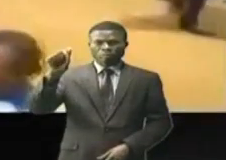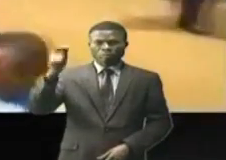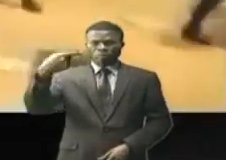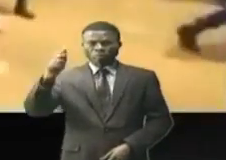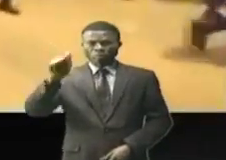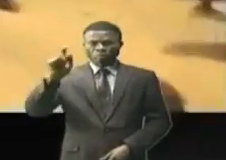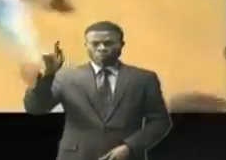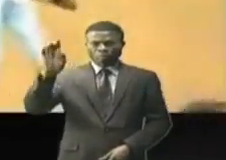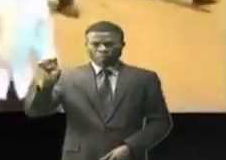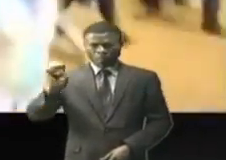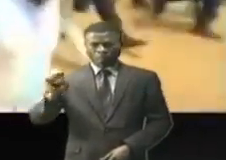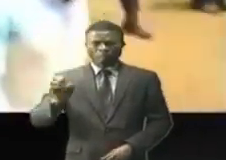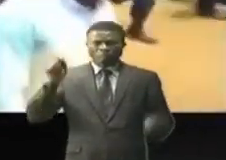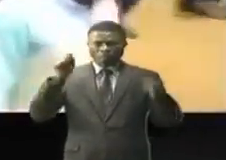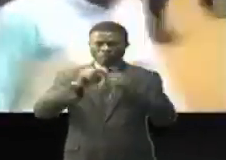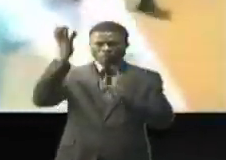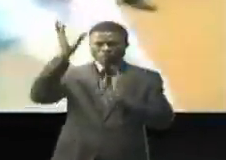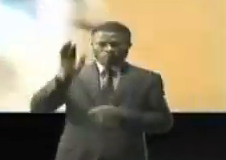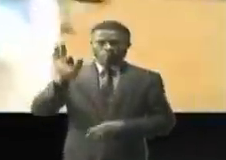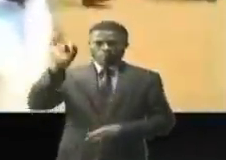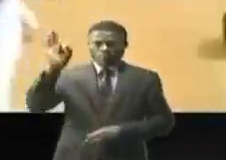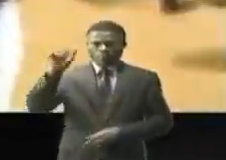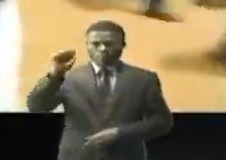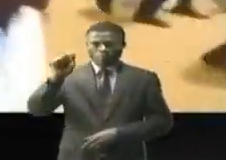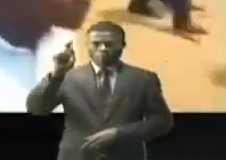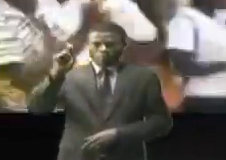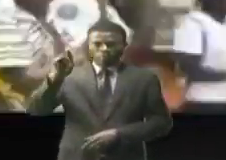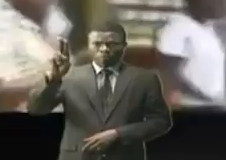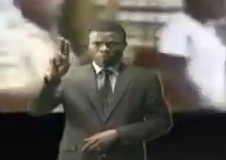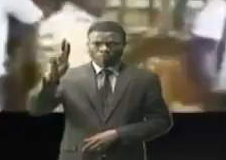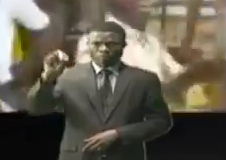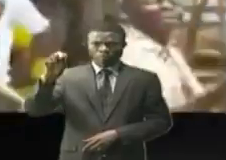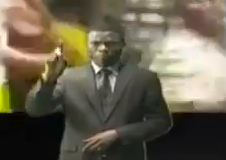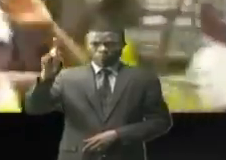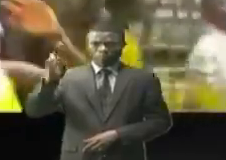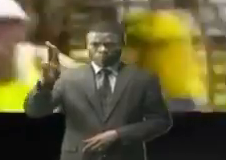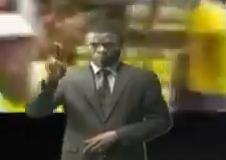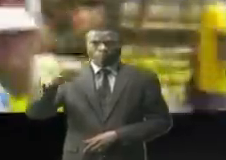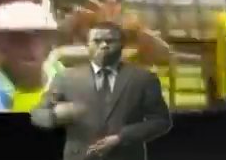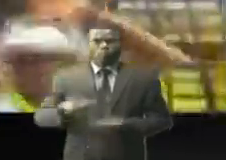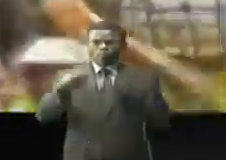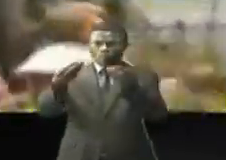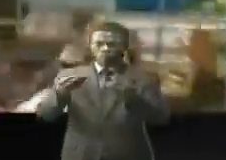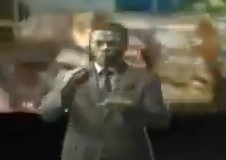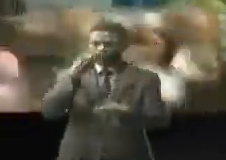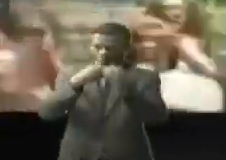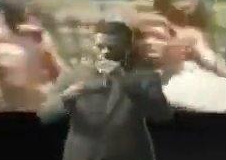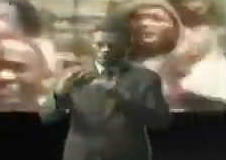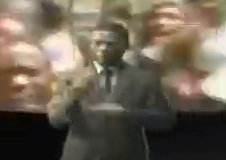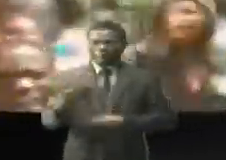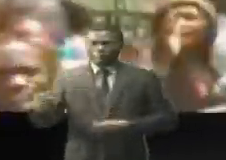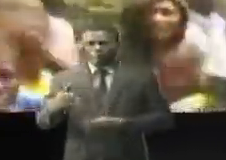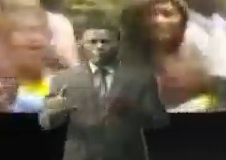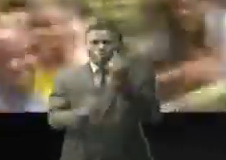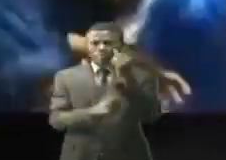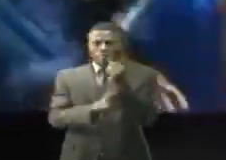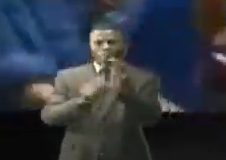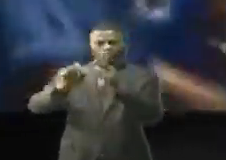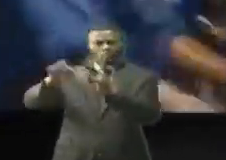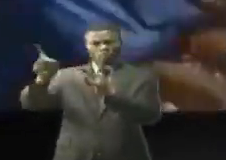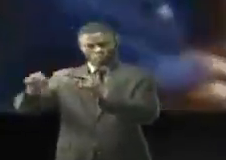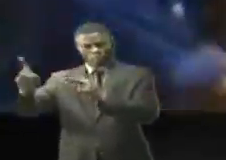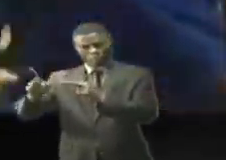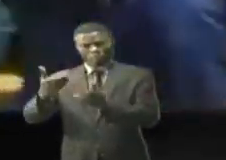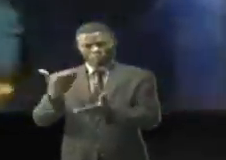pour apporter assistance également aux déplacés du même conflit résidant dans cette partie du territoire de Bagata en présence